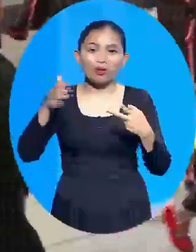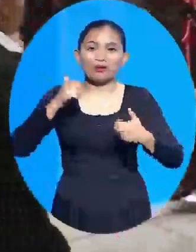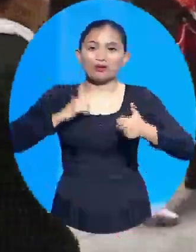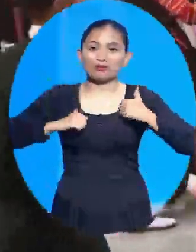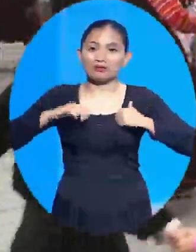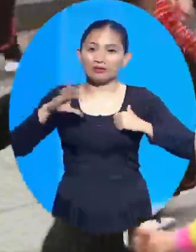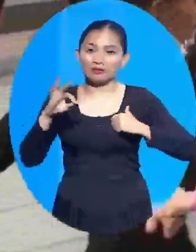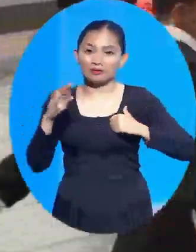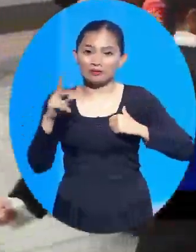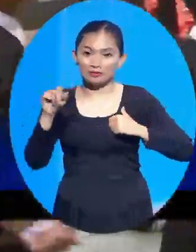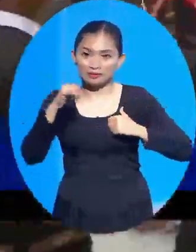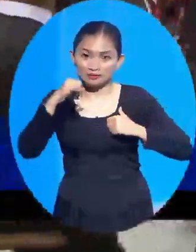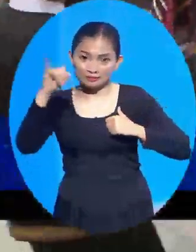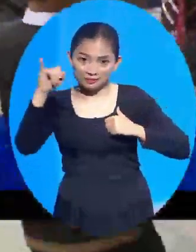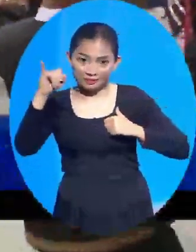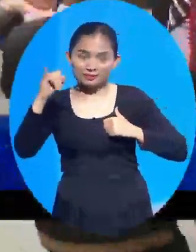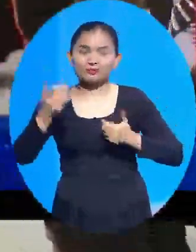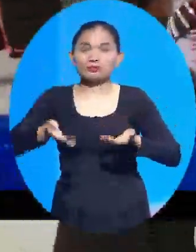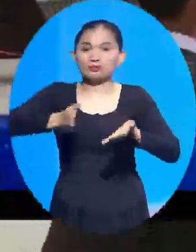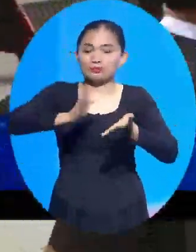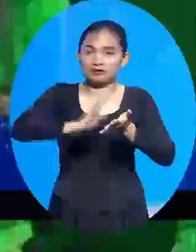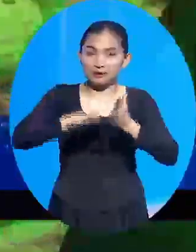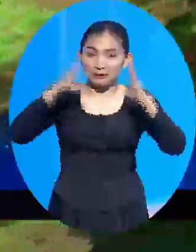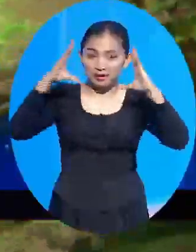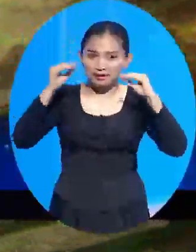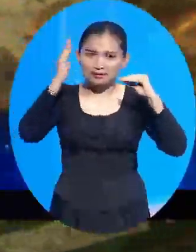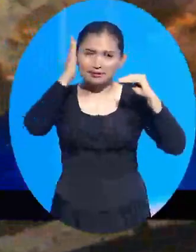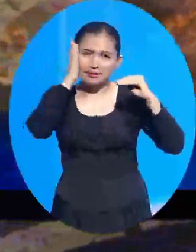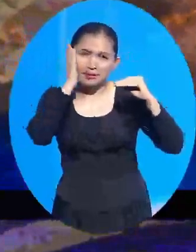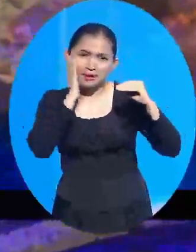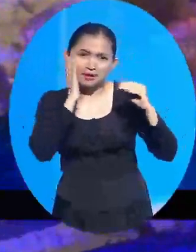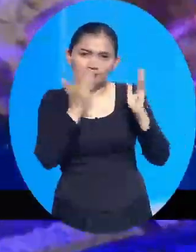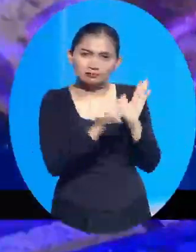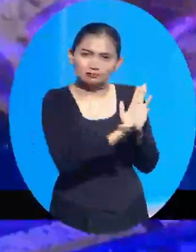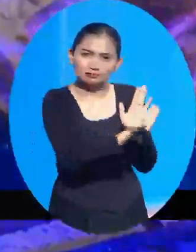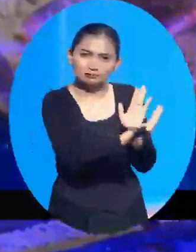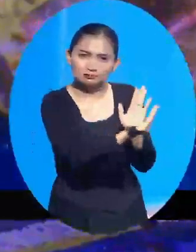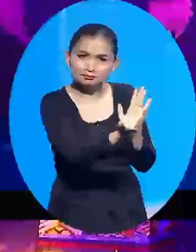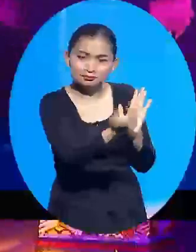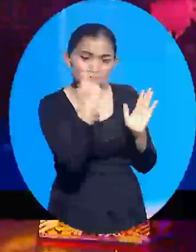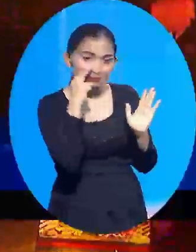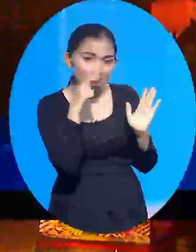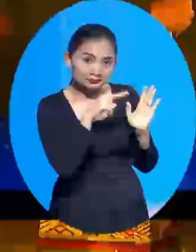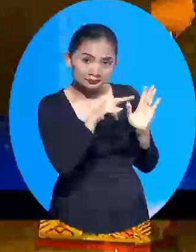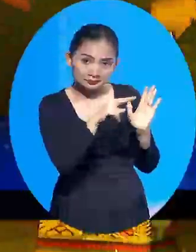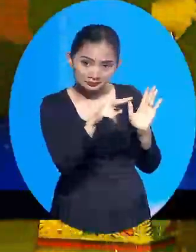Châu, trưng bày triển lãm ảnh đẹp về miền đất, thiên nhiên, văn hóa, con người Lai Châu. Cùng với đó,